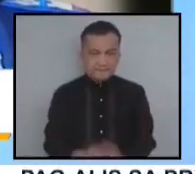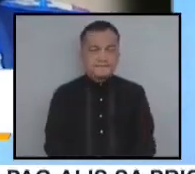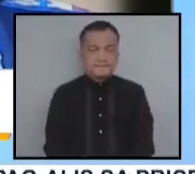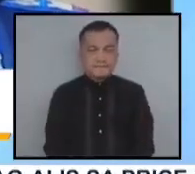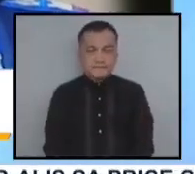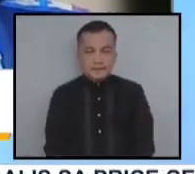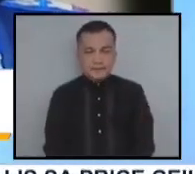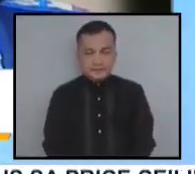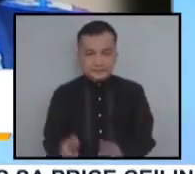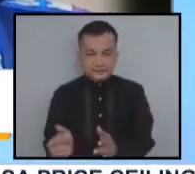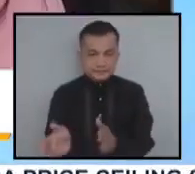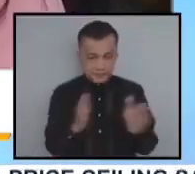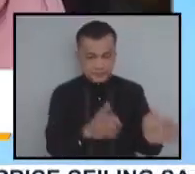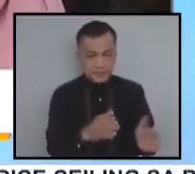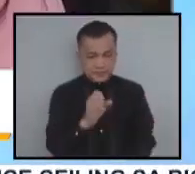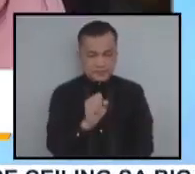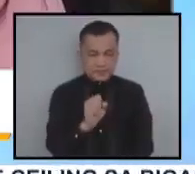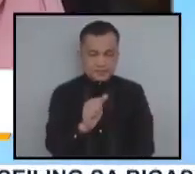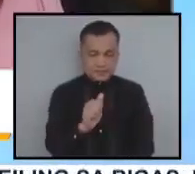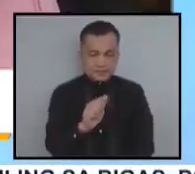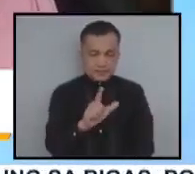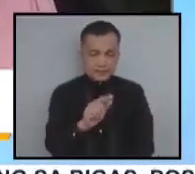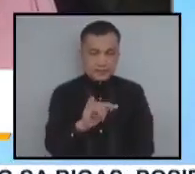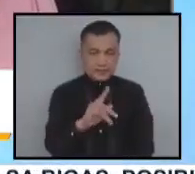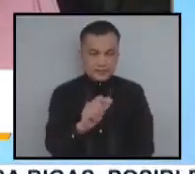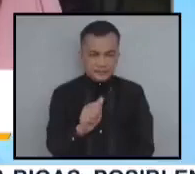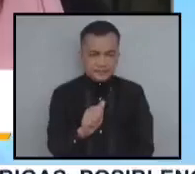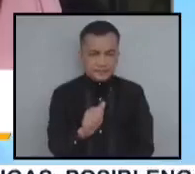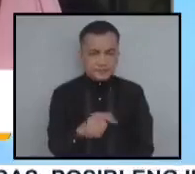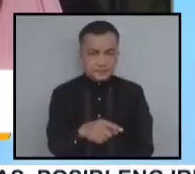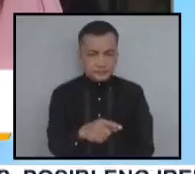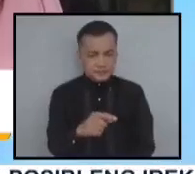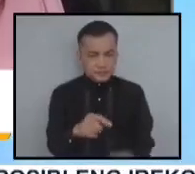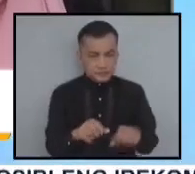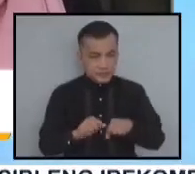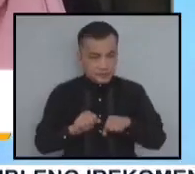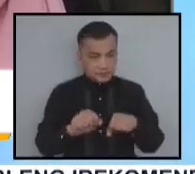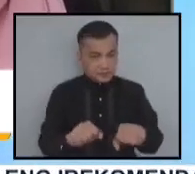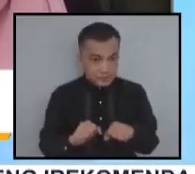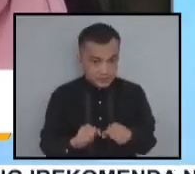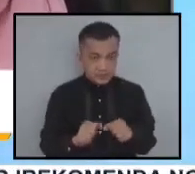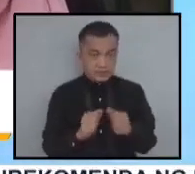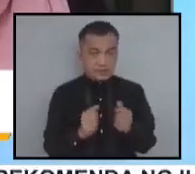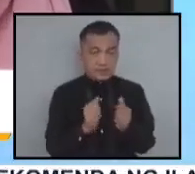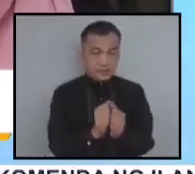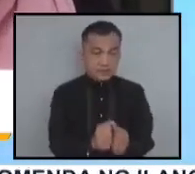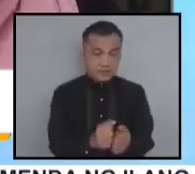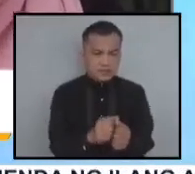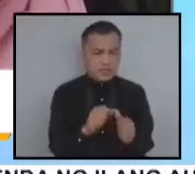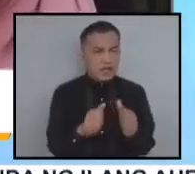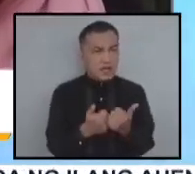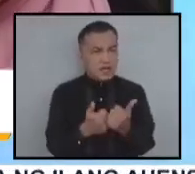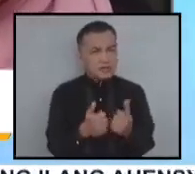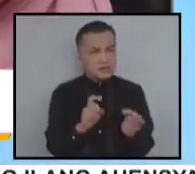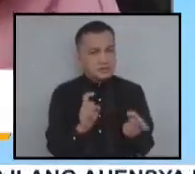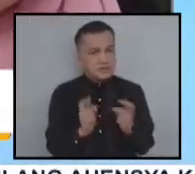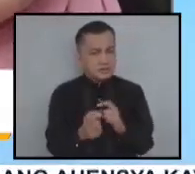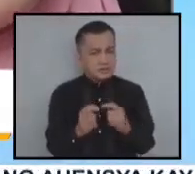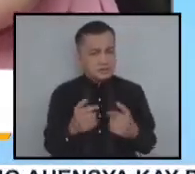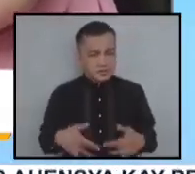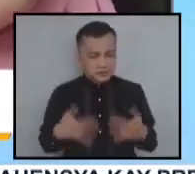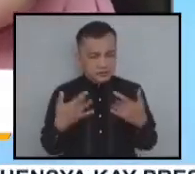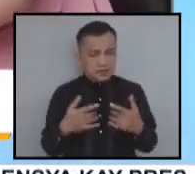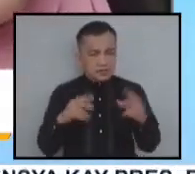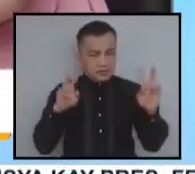Salika, yung mga weavers po ba ninyo dyan sa inyo pong mga kasamahan, paano po nabago yung kanilang buhay in terms of